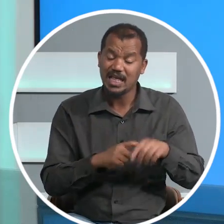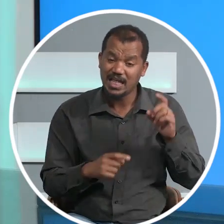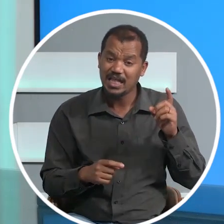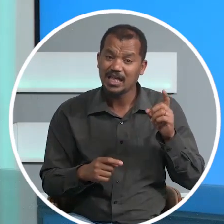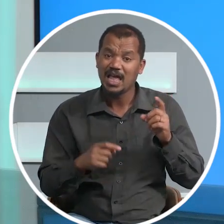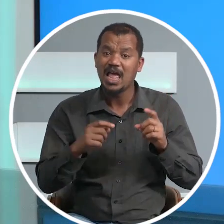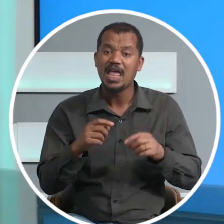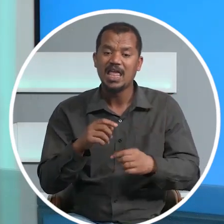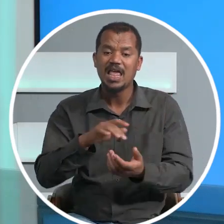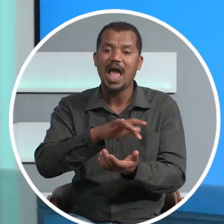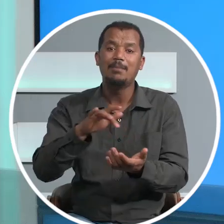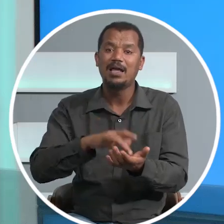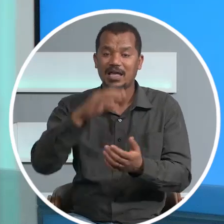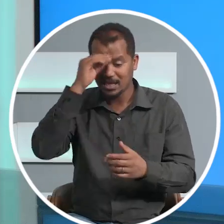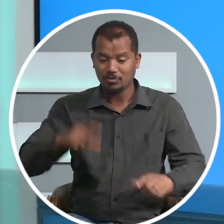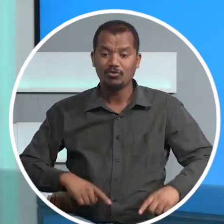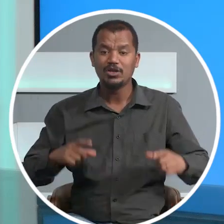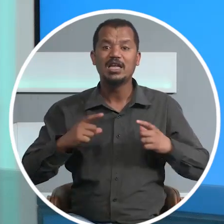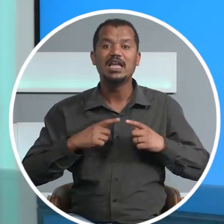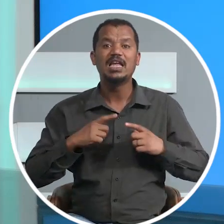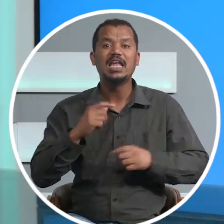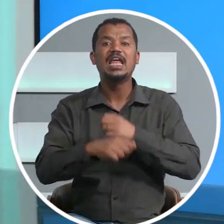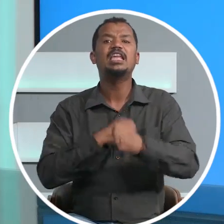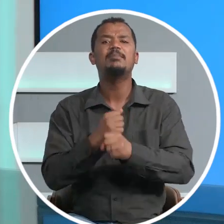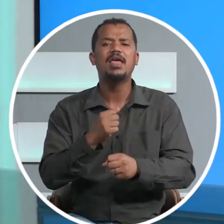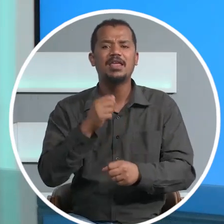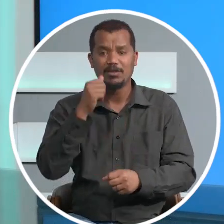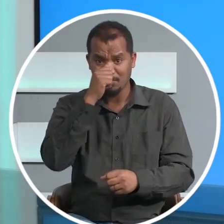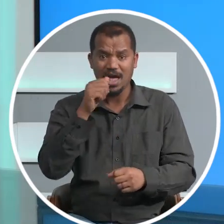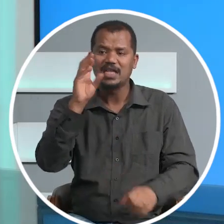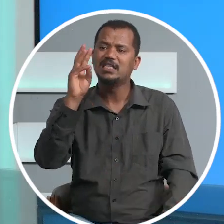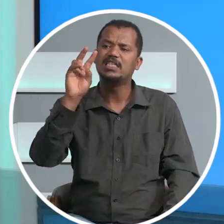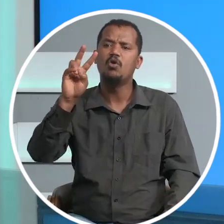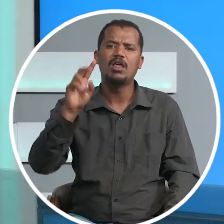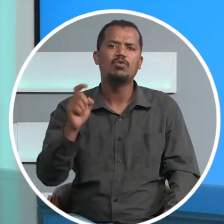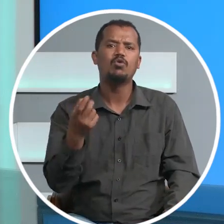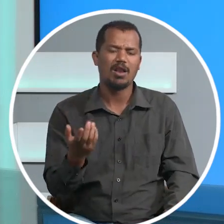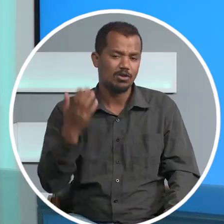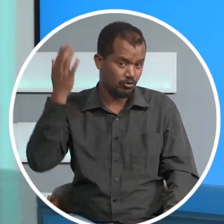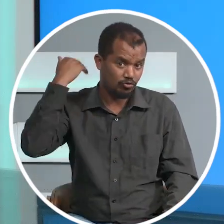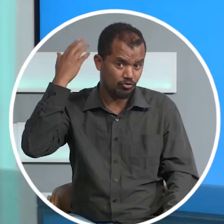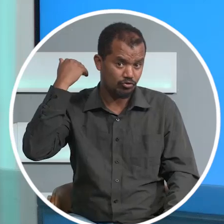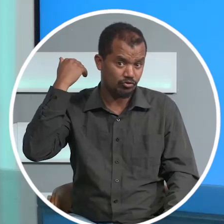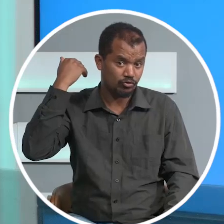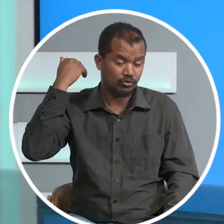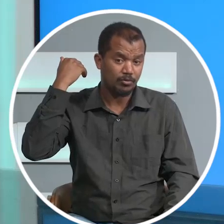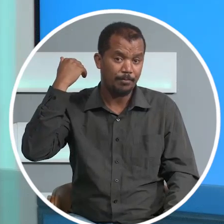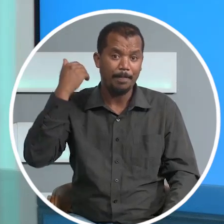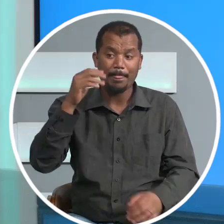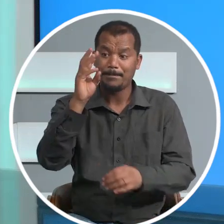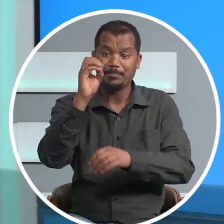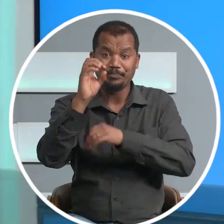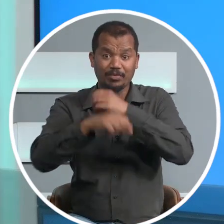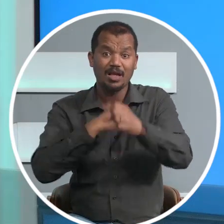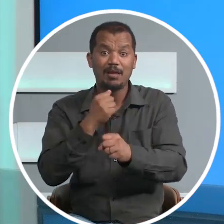ጊዜ የአማካይ የሆነ የሰዎች የመኖር እድሜ ወደ 62 ደርሷል ተባለ። በዛ ምክንያት ድሮ